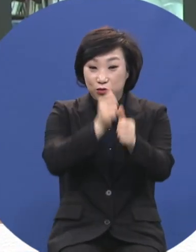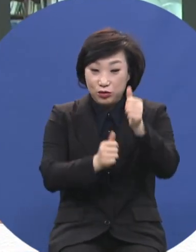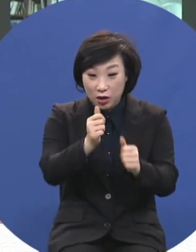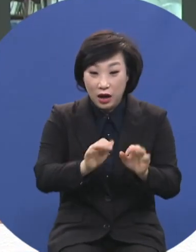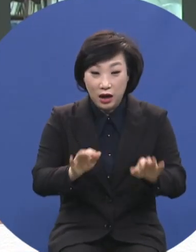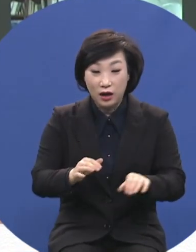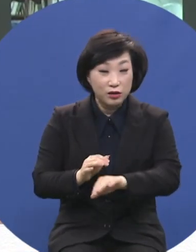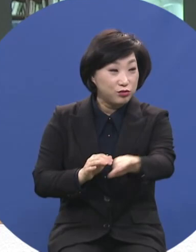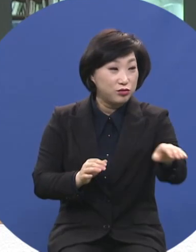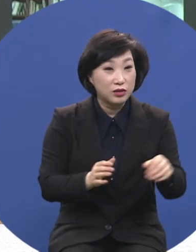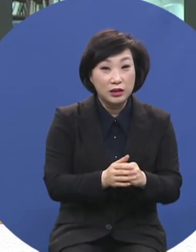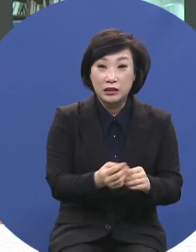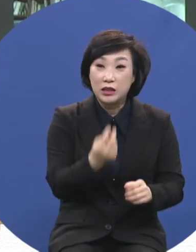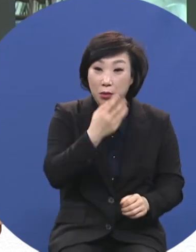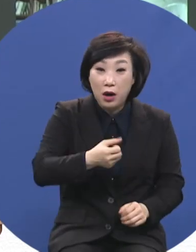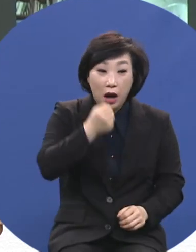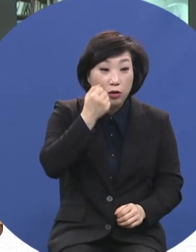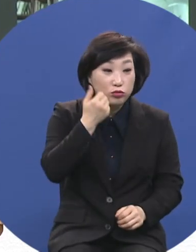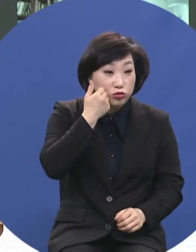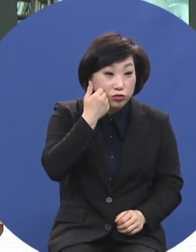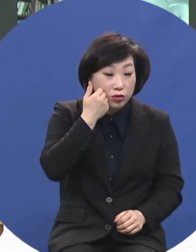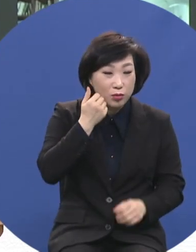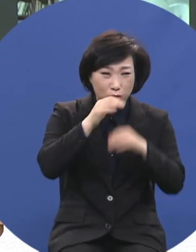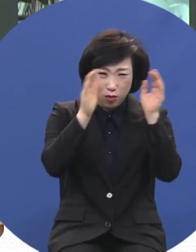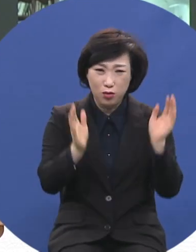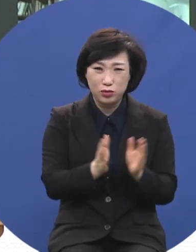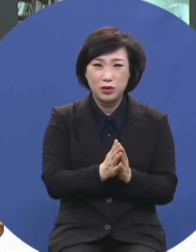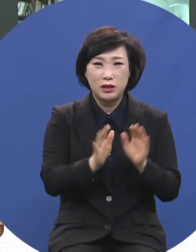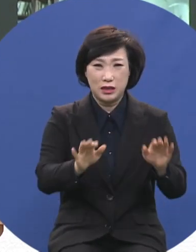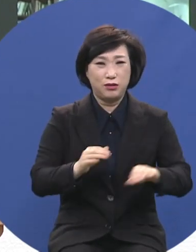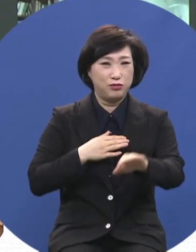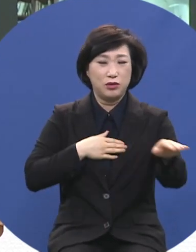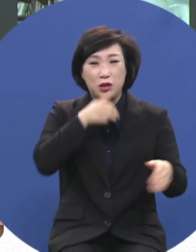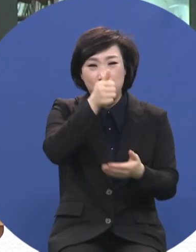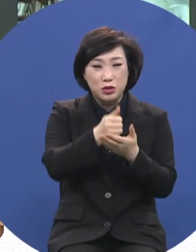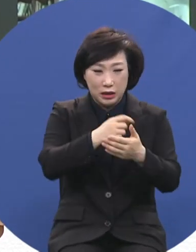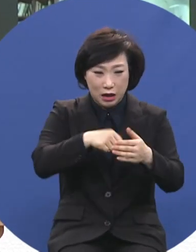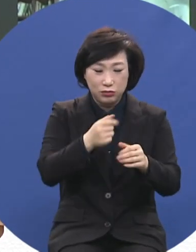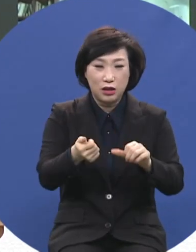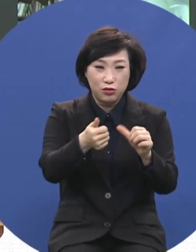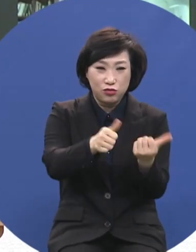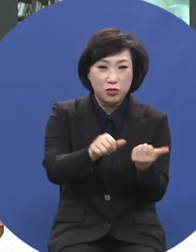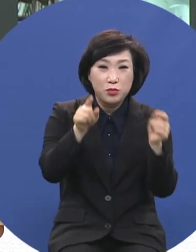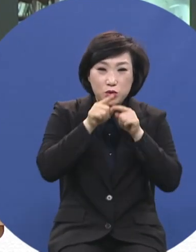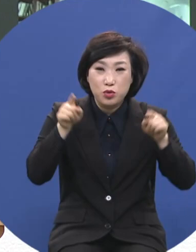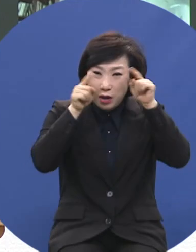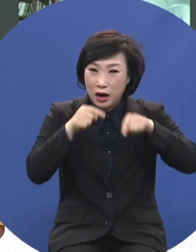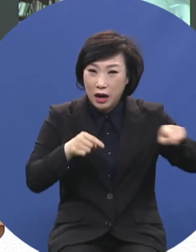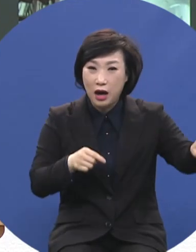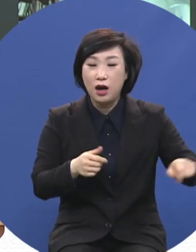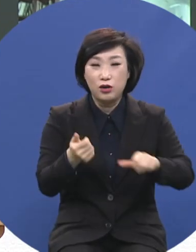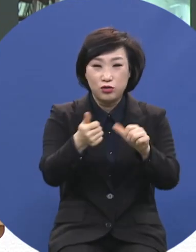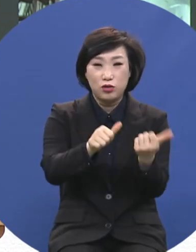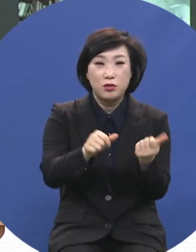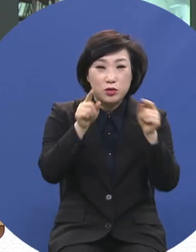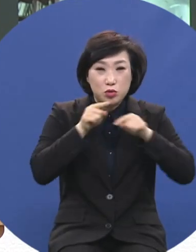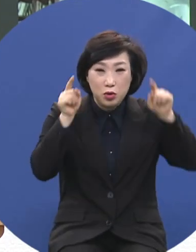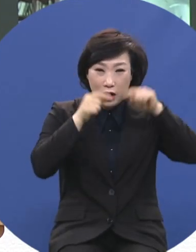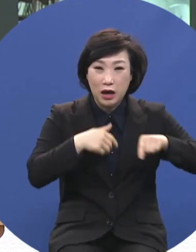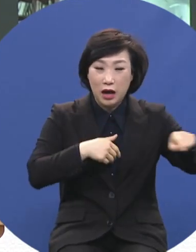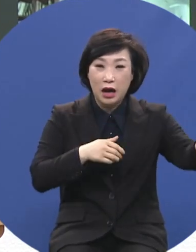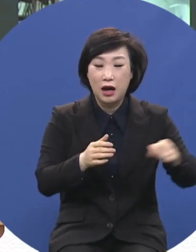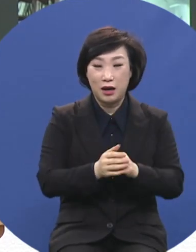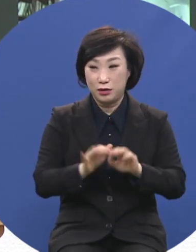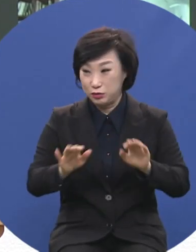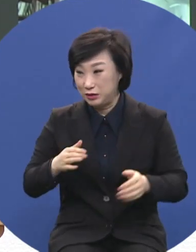어디 무슨 생명이 있어요? 다 아담 이후에 죄 아래서 죽으면 지옥, 죽으면 지옥. 근데